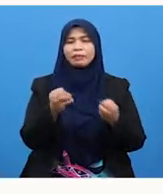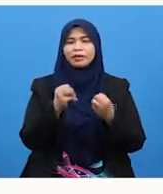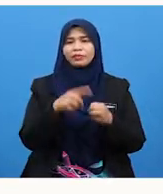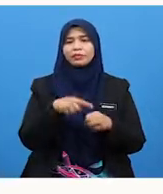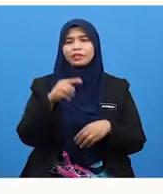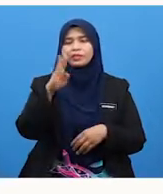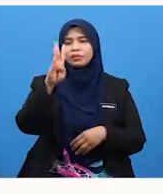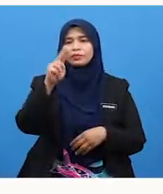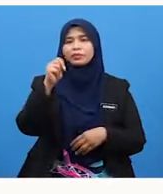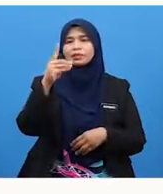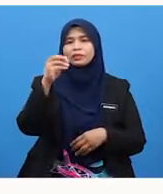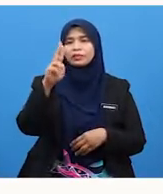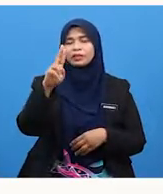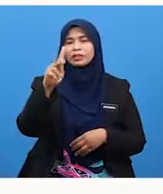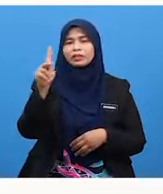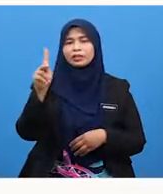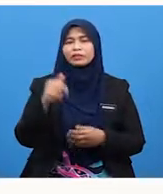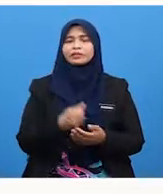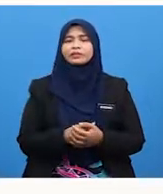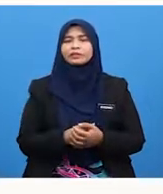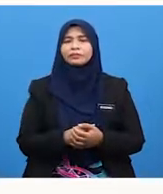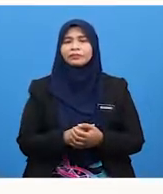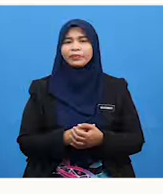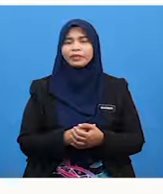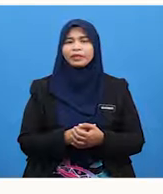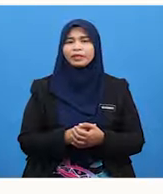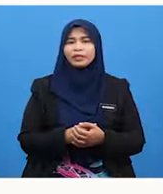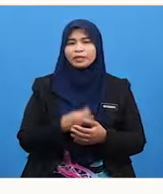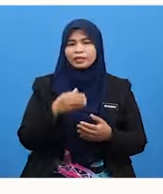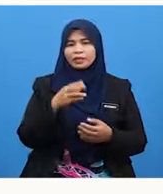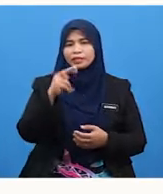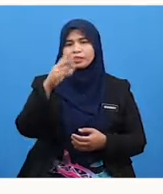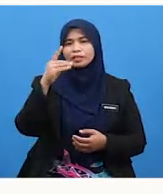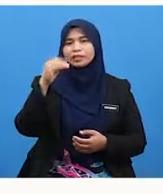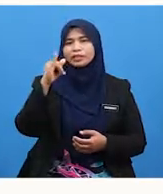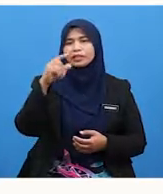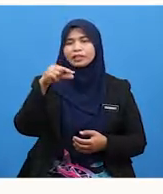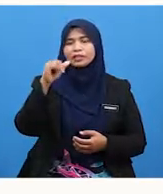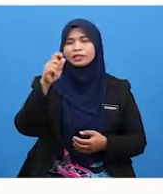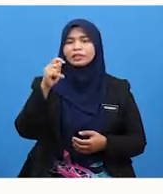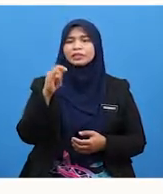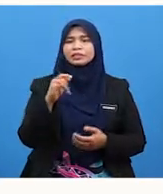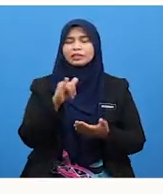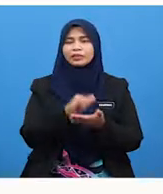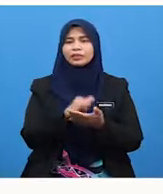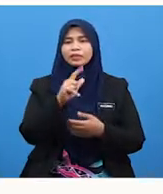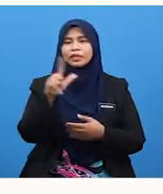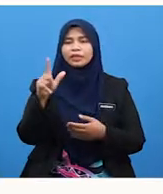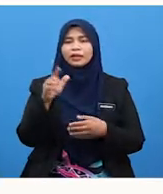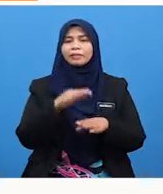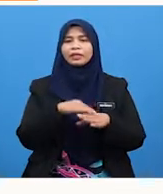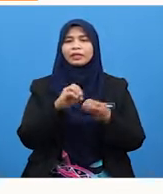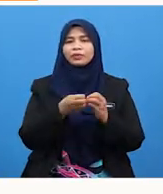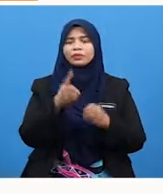dibundarkan. Maka, digit yang berada pada nilai tempat 10,000 adalah pada